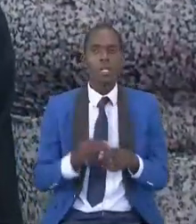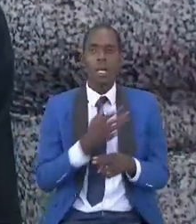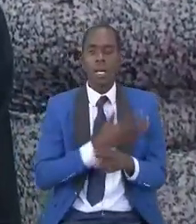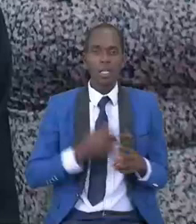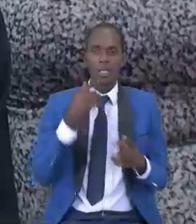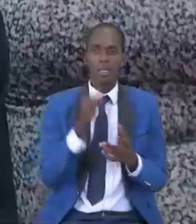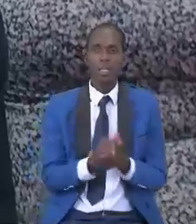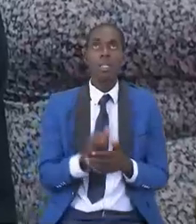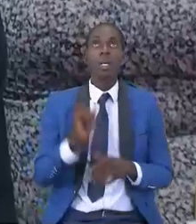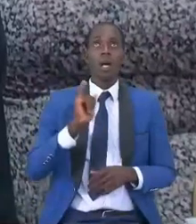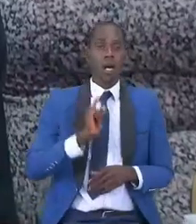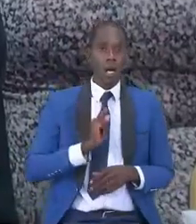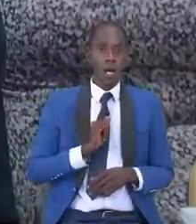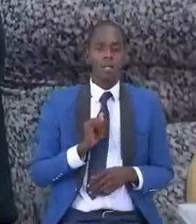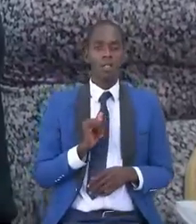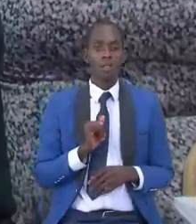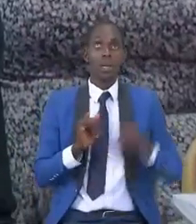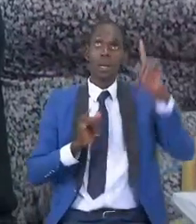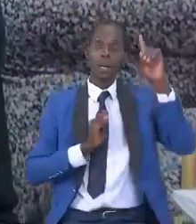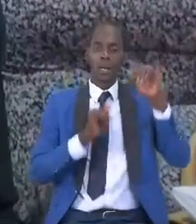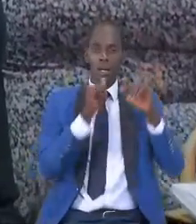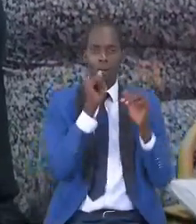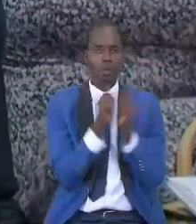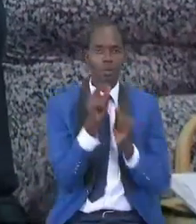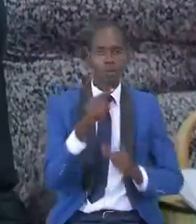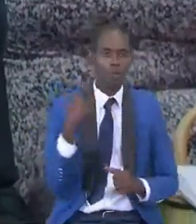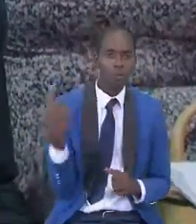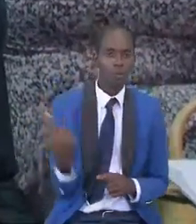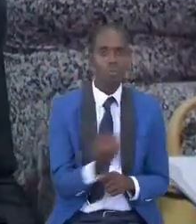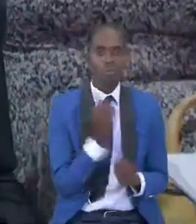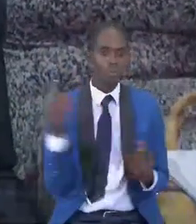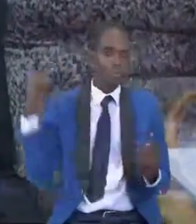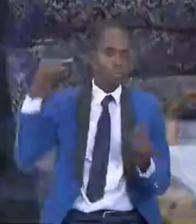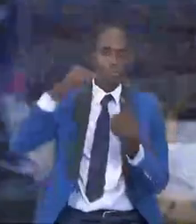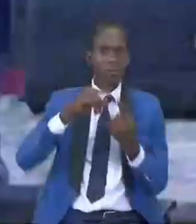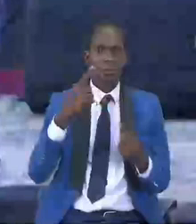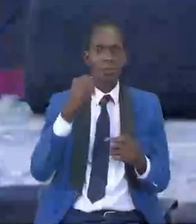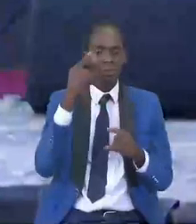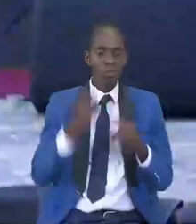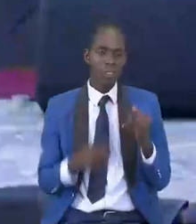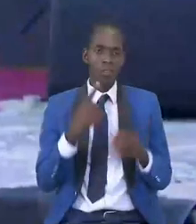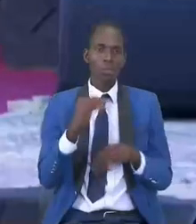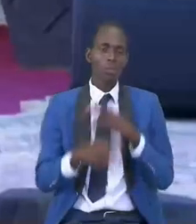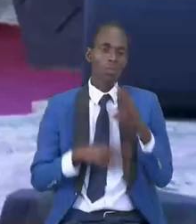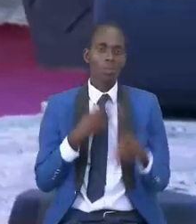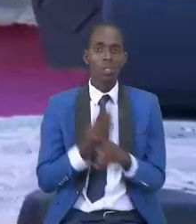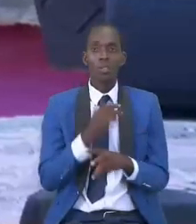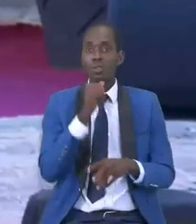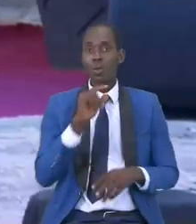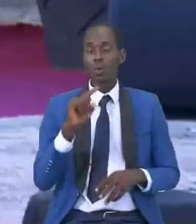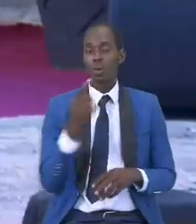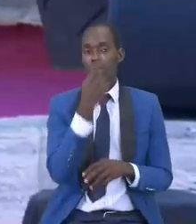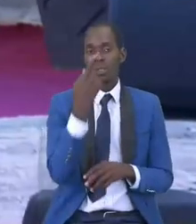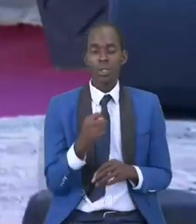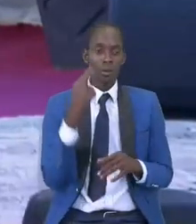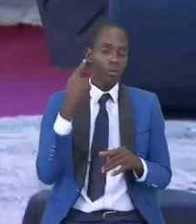Jésus. Alors il dit, et voici, je suis avec vous tous les jours jusqu'à la fin du monde. Pas